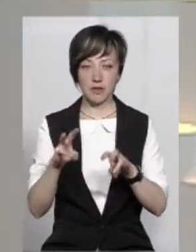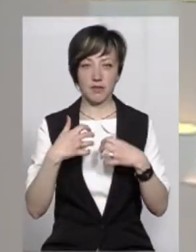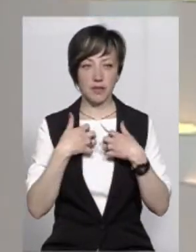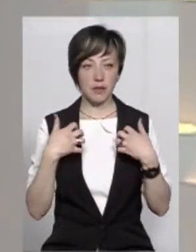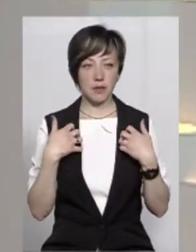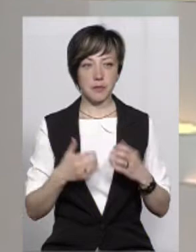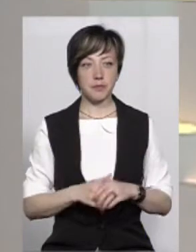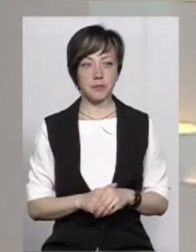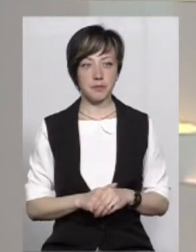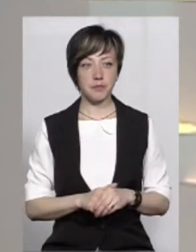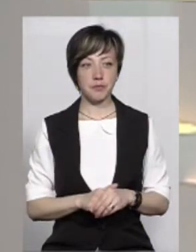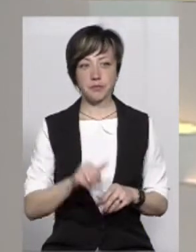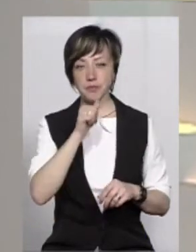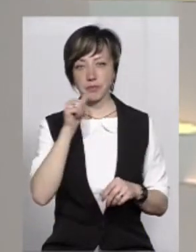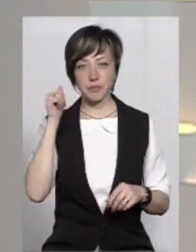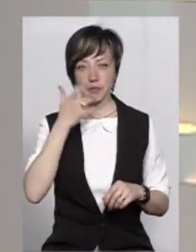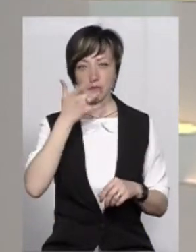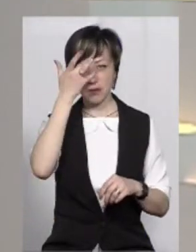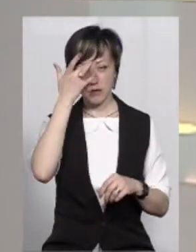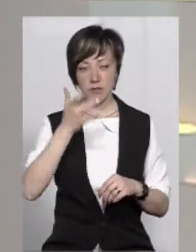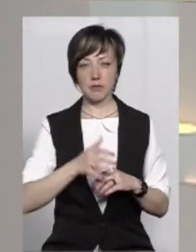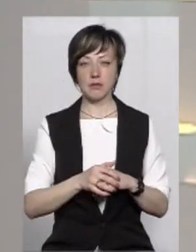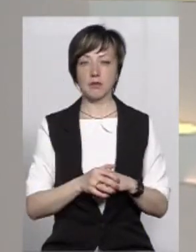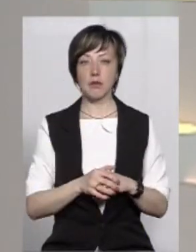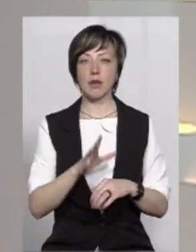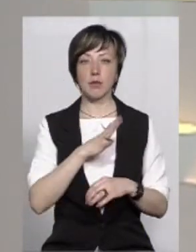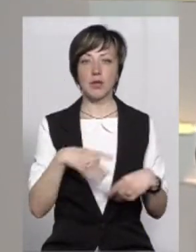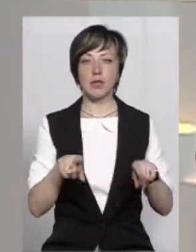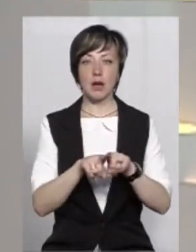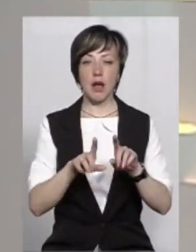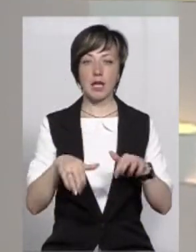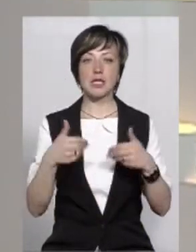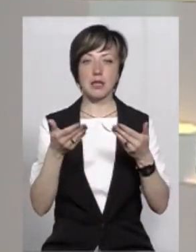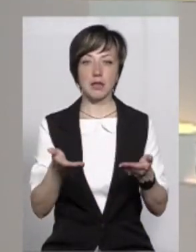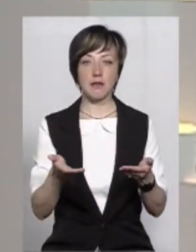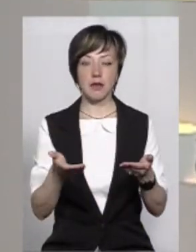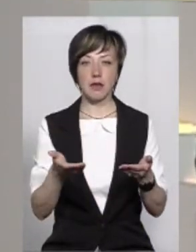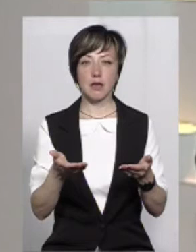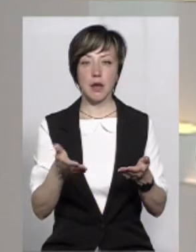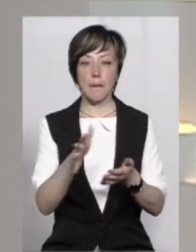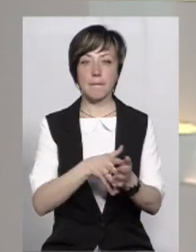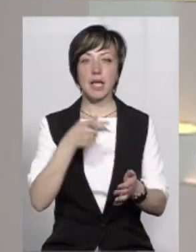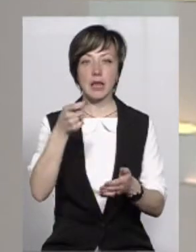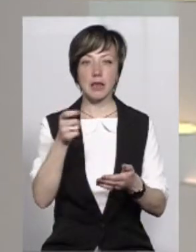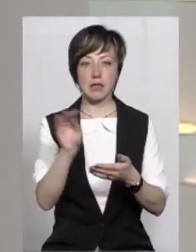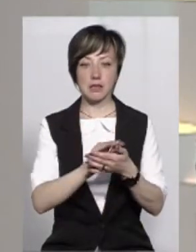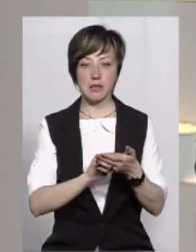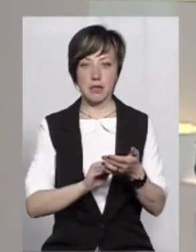Ну, от минулого літа була така ініціатива, петиція